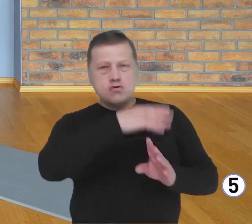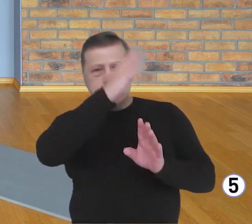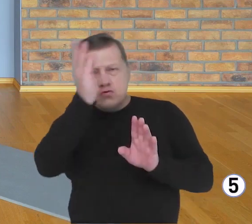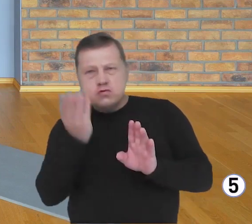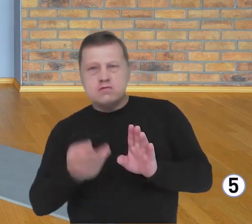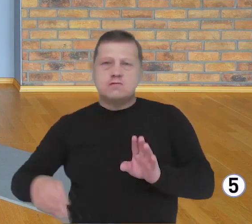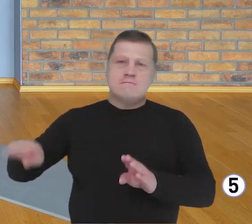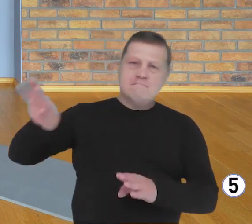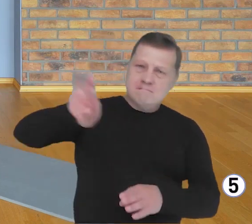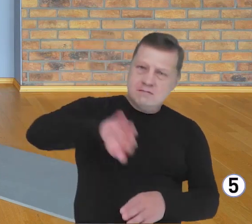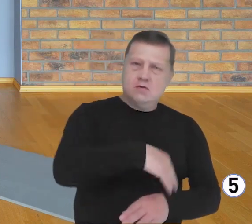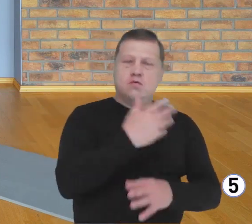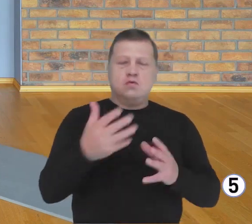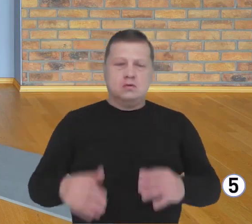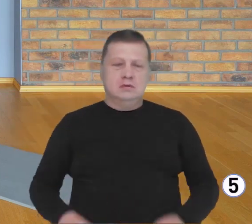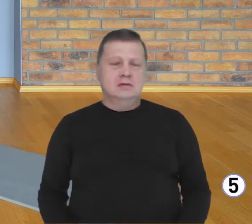Obszerny ruch.